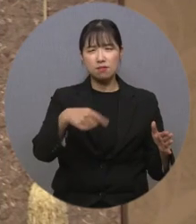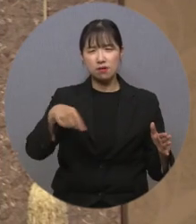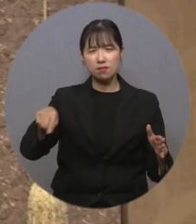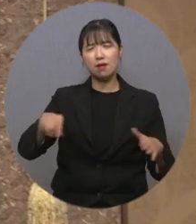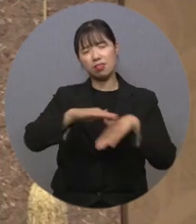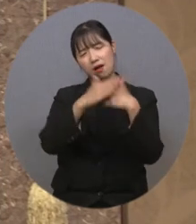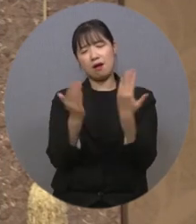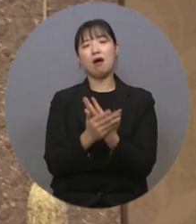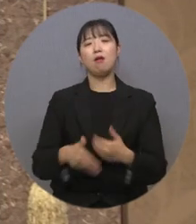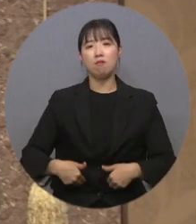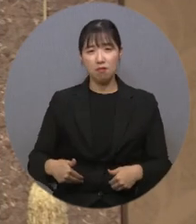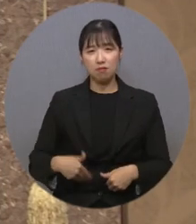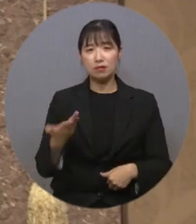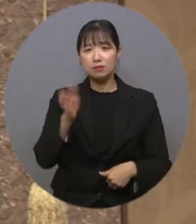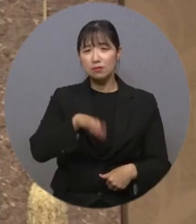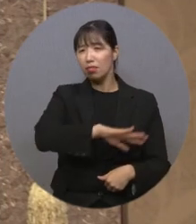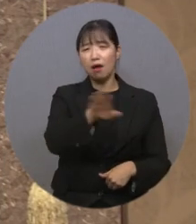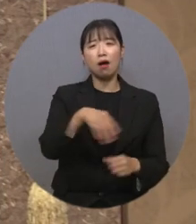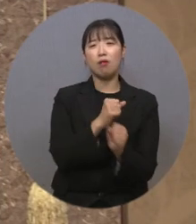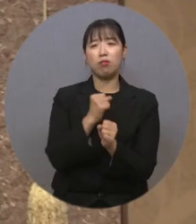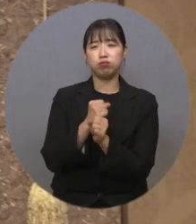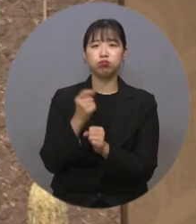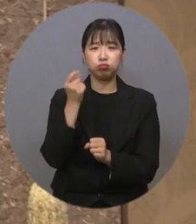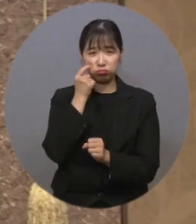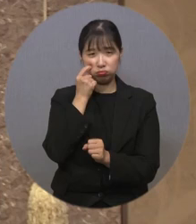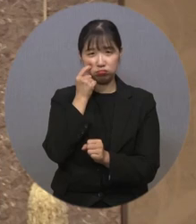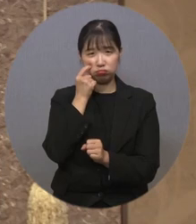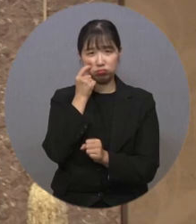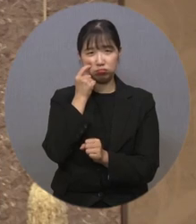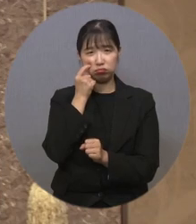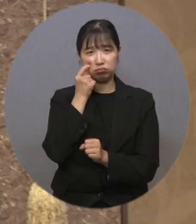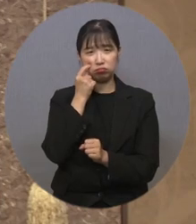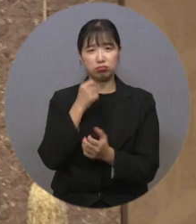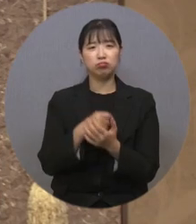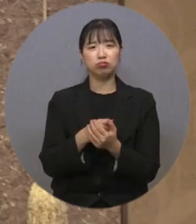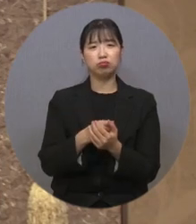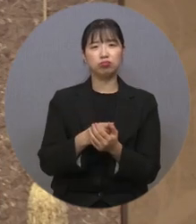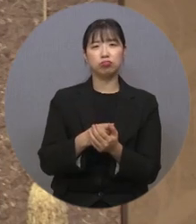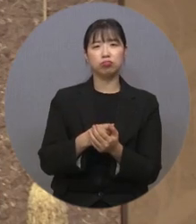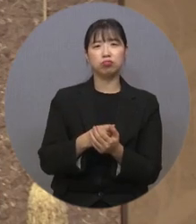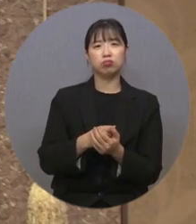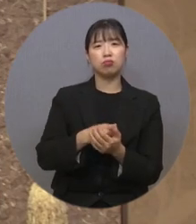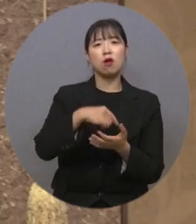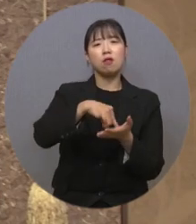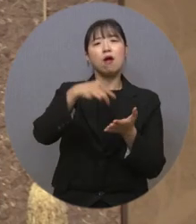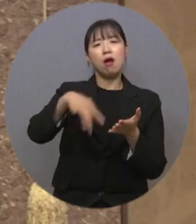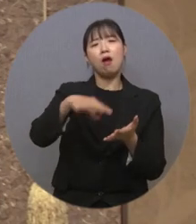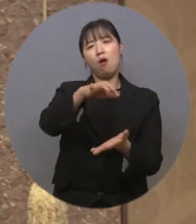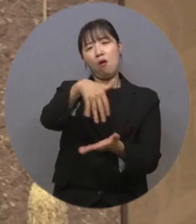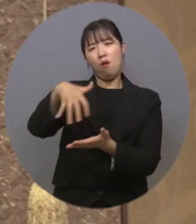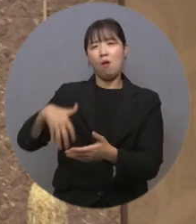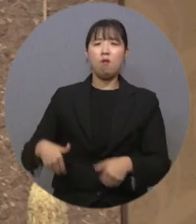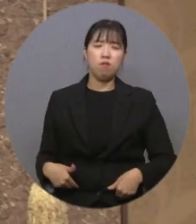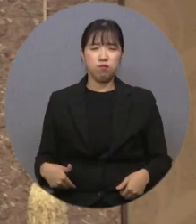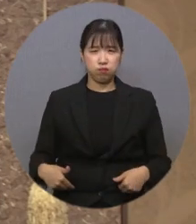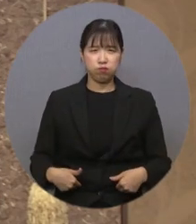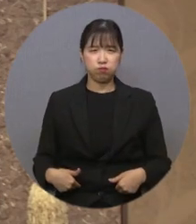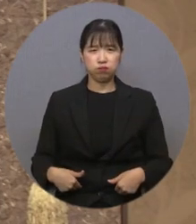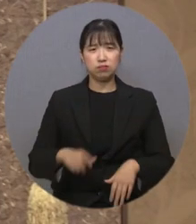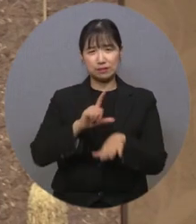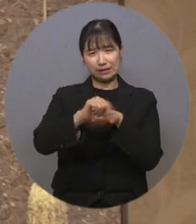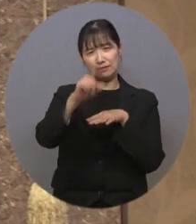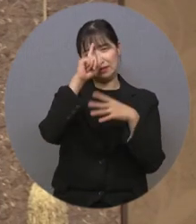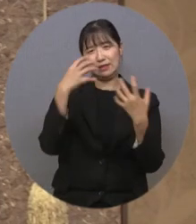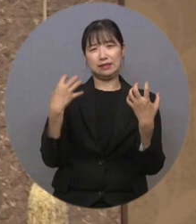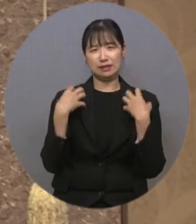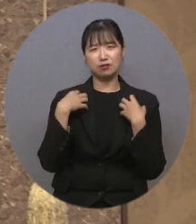다 필요한데 이걸 다 만들 수는 없는 거죠. 일정한 세원이 조달이 돼야 합니다.